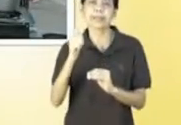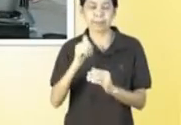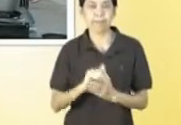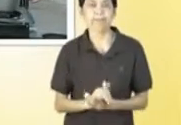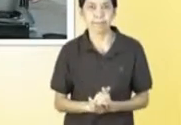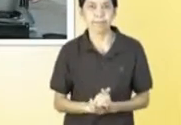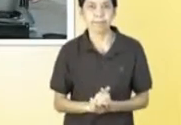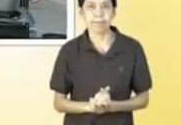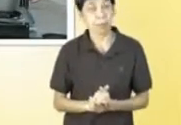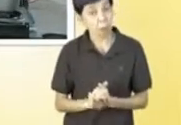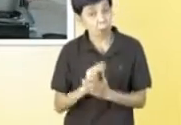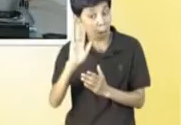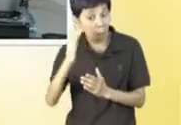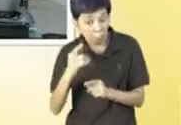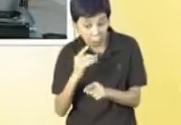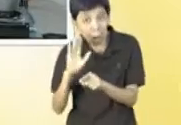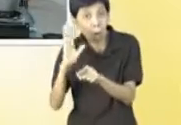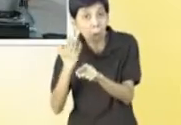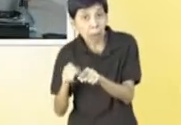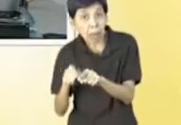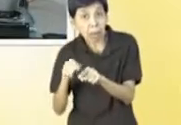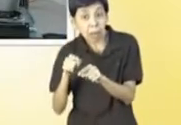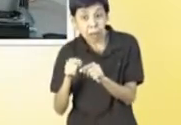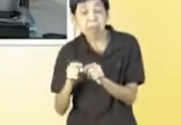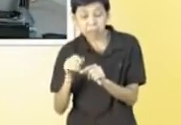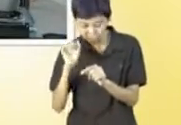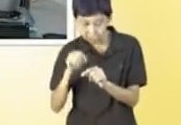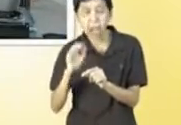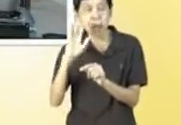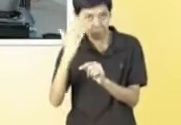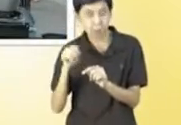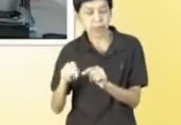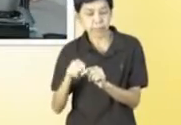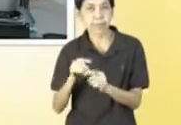ม แล้วต้องเป็นใบๆเห็นเป็นใบๆอย่างนี้เลยไหมคะหรือว่าเราต้องไปบด